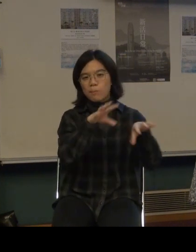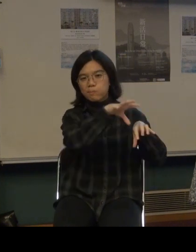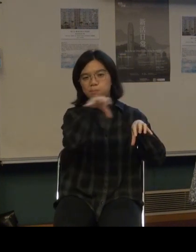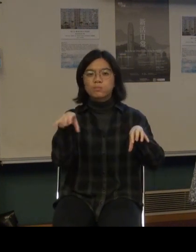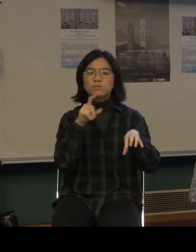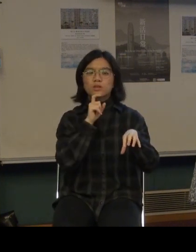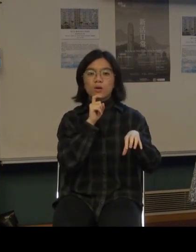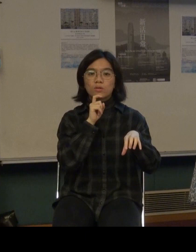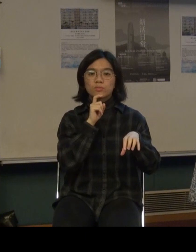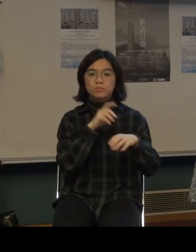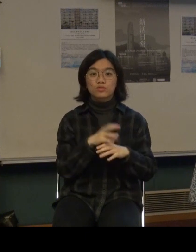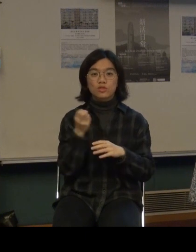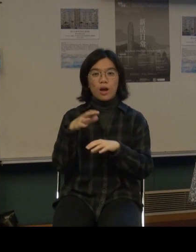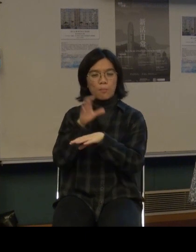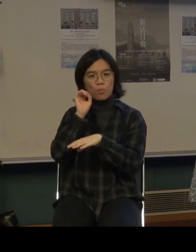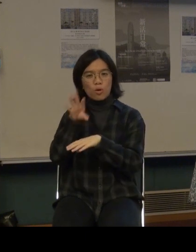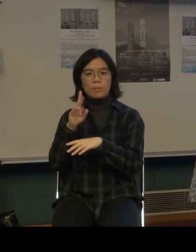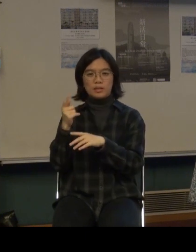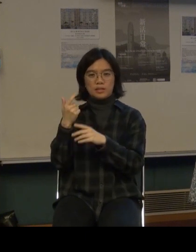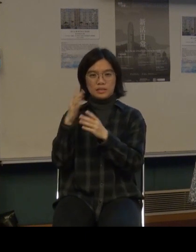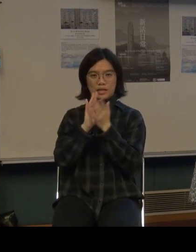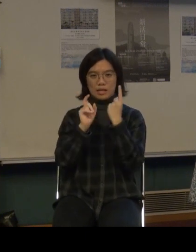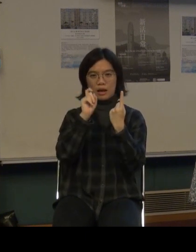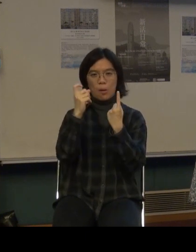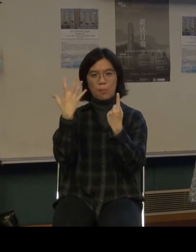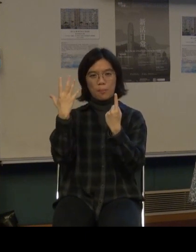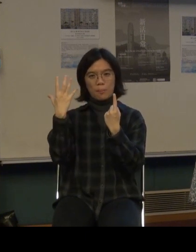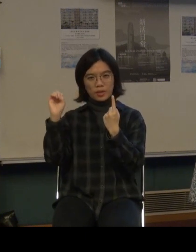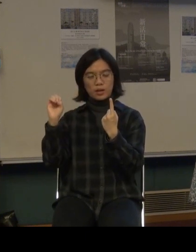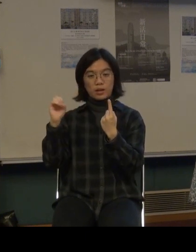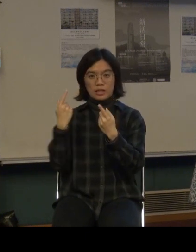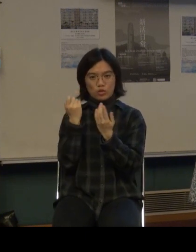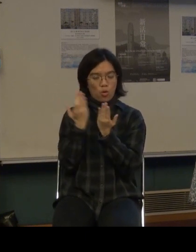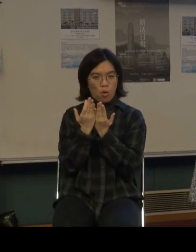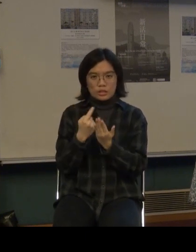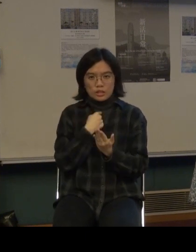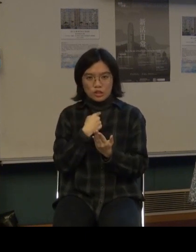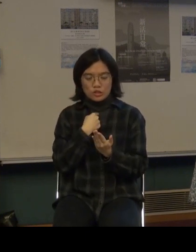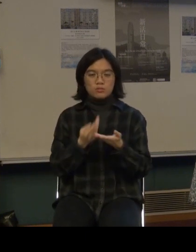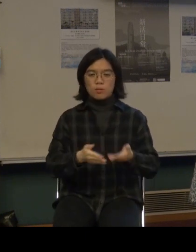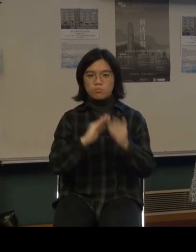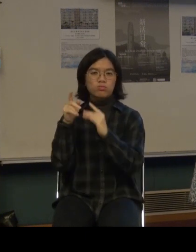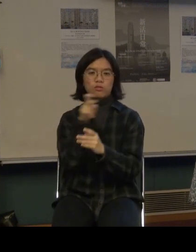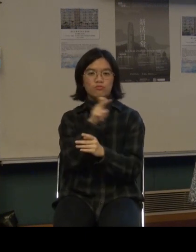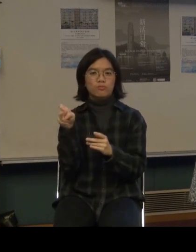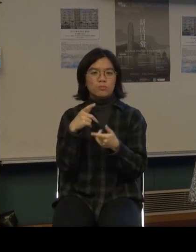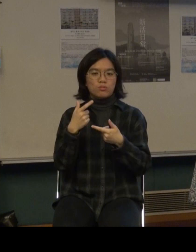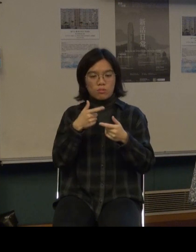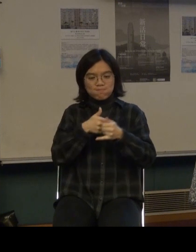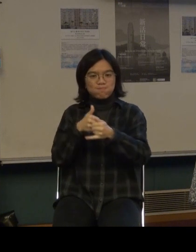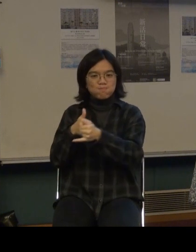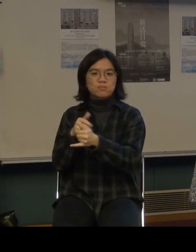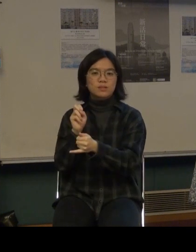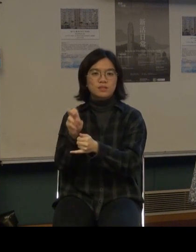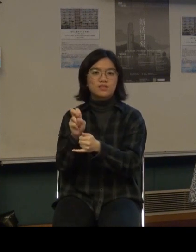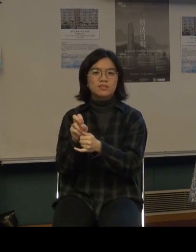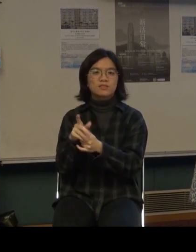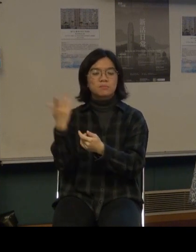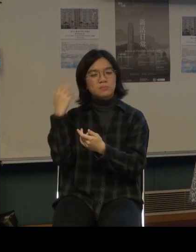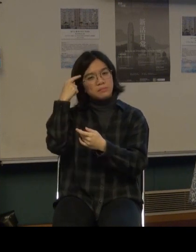學咧，亦都係開始咗咧喺50年代咧開始咗一個標準化嘅設計。 當時政府就設計了呢個叫24班